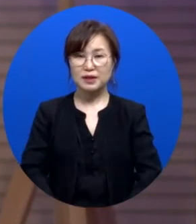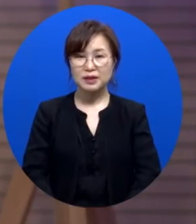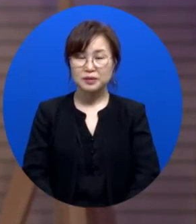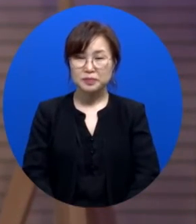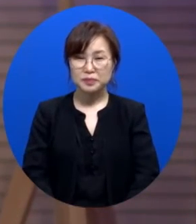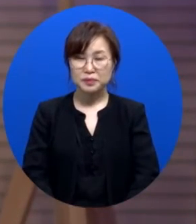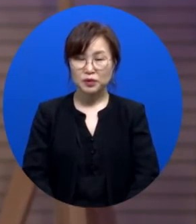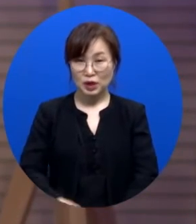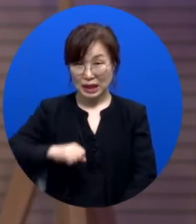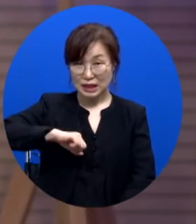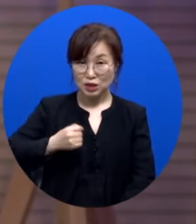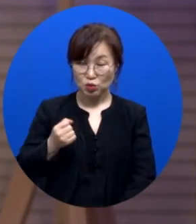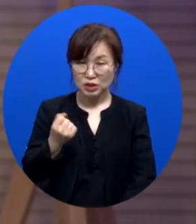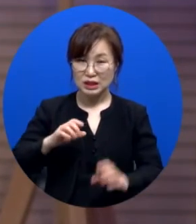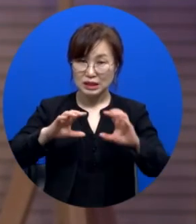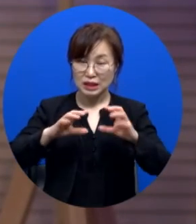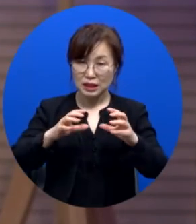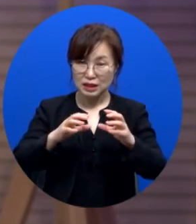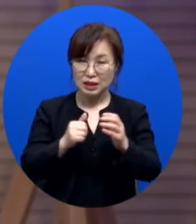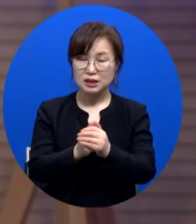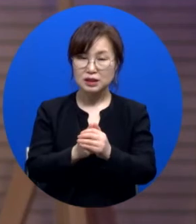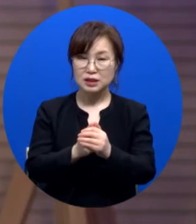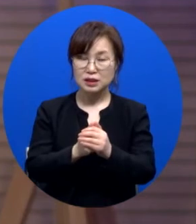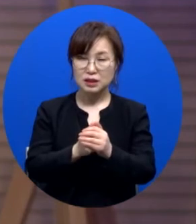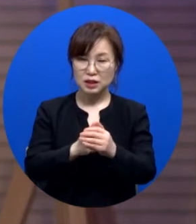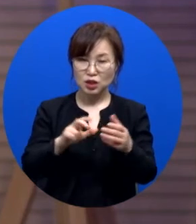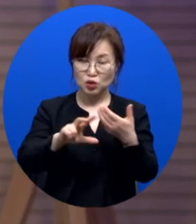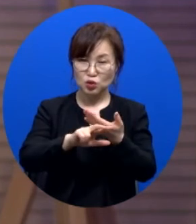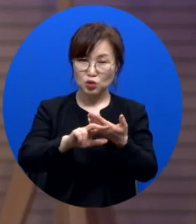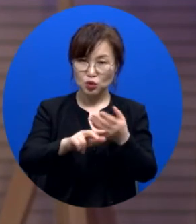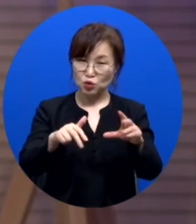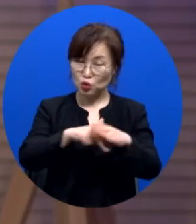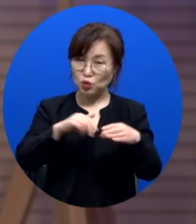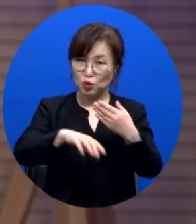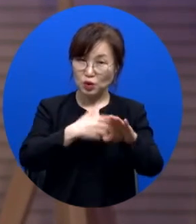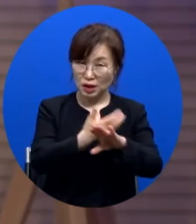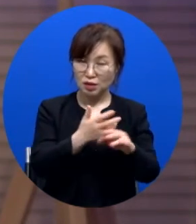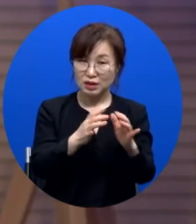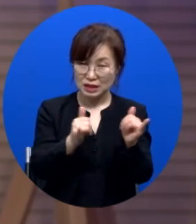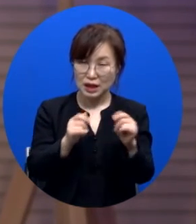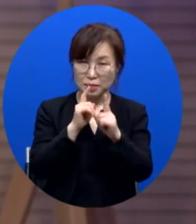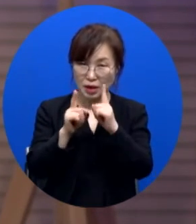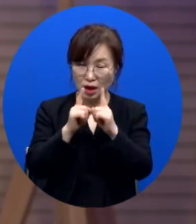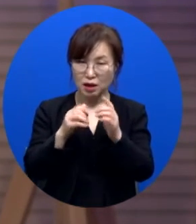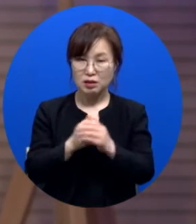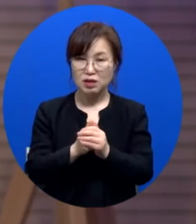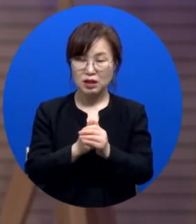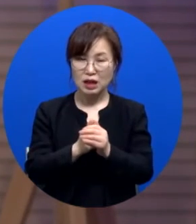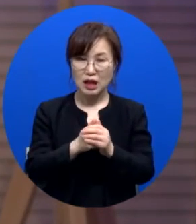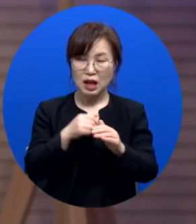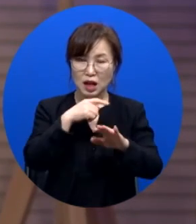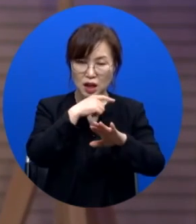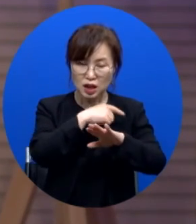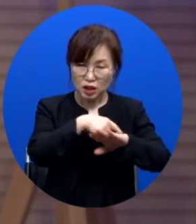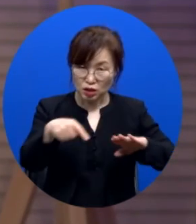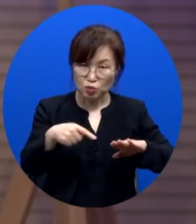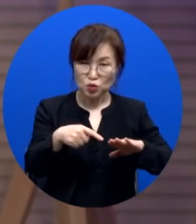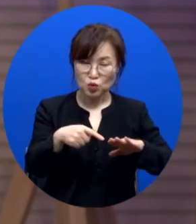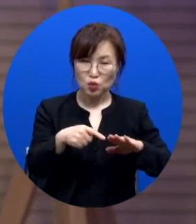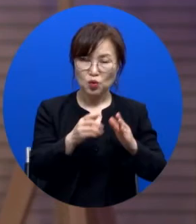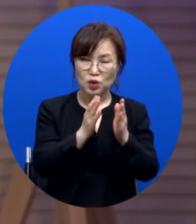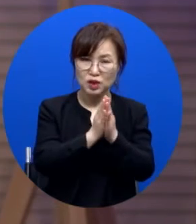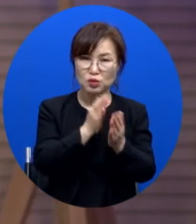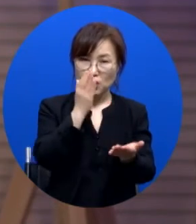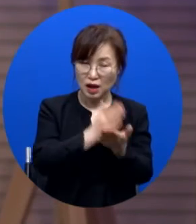스코틀랜드의 위대한 종교개혁자 짠 나스는 기도하지 않는 한 민족보다 기도하는 한 사람을 주옵소서 내